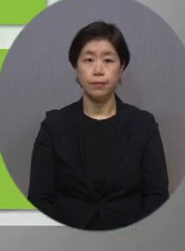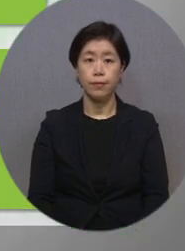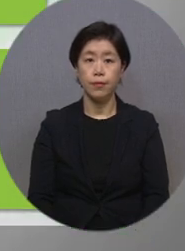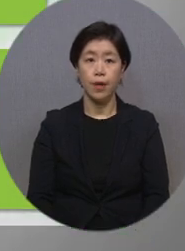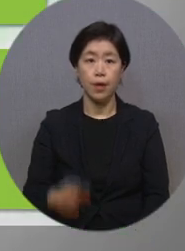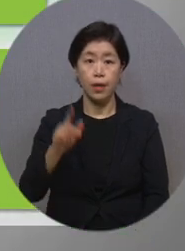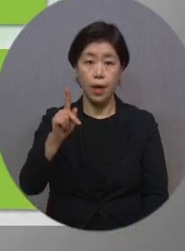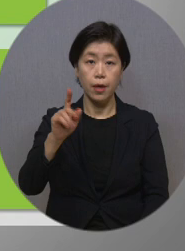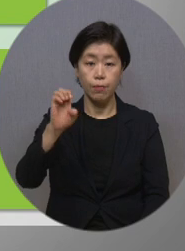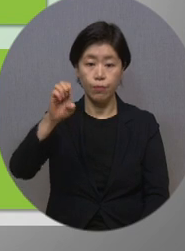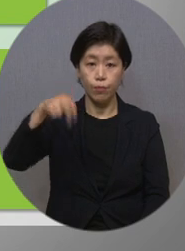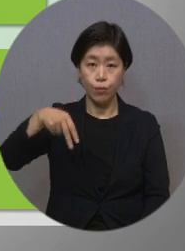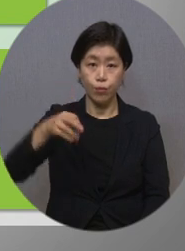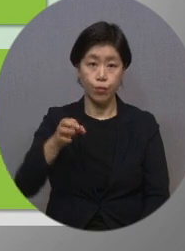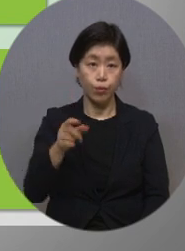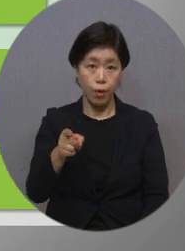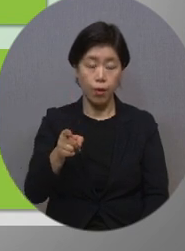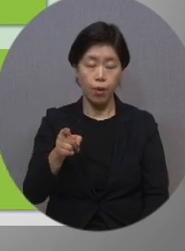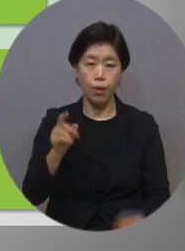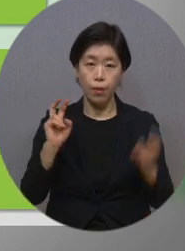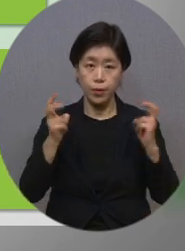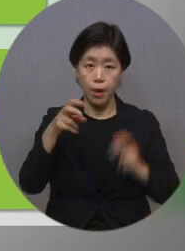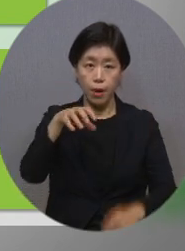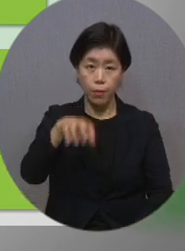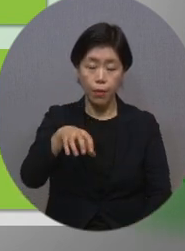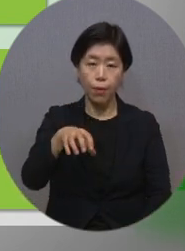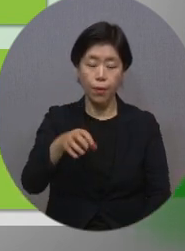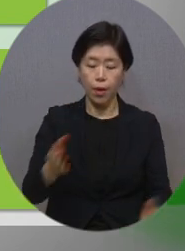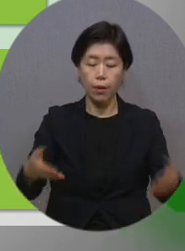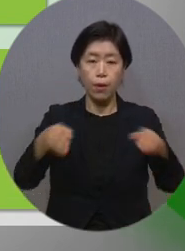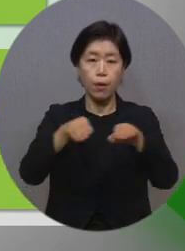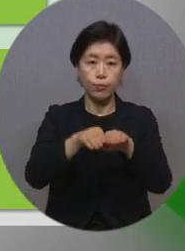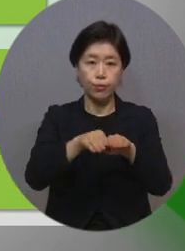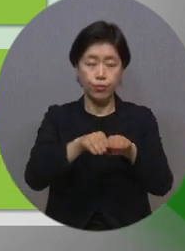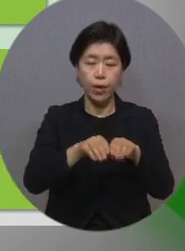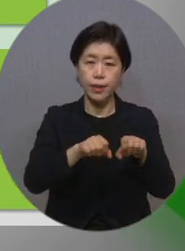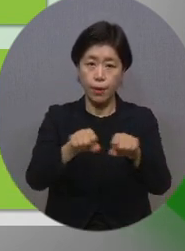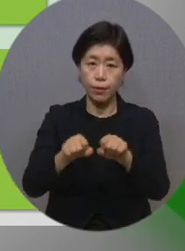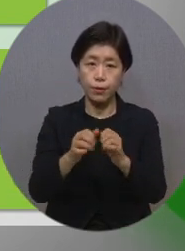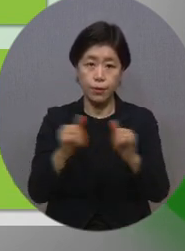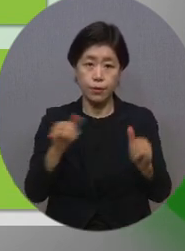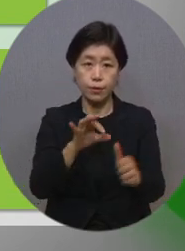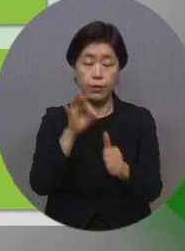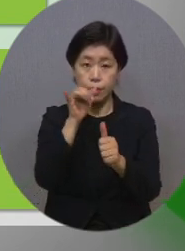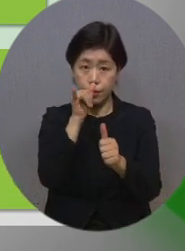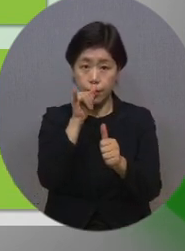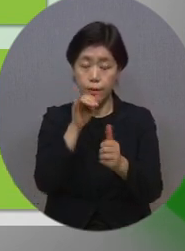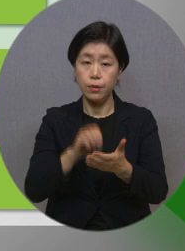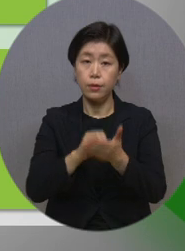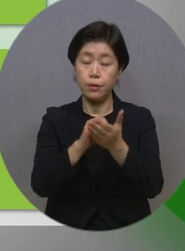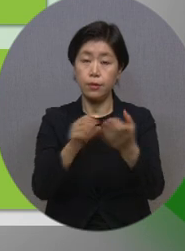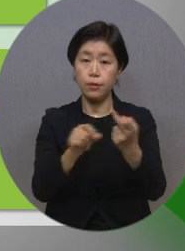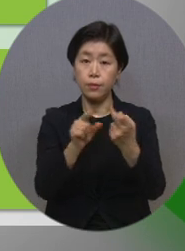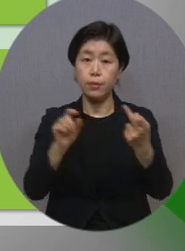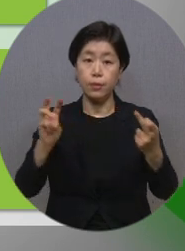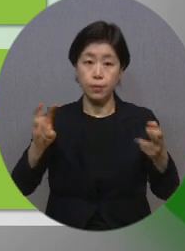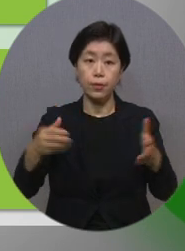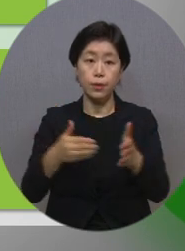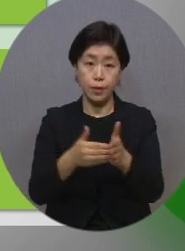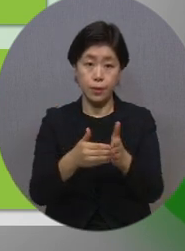주식회사 K퓨어에서 건물 청소원을 모집합니다. 접수 마감일은 12월